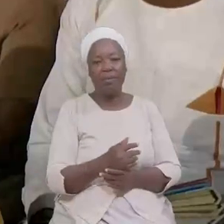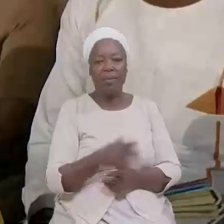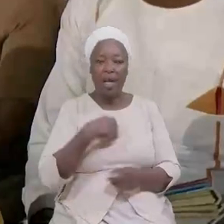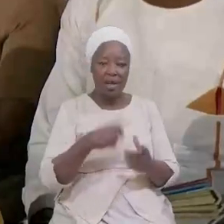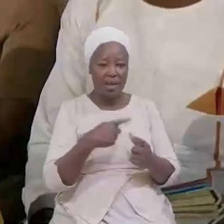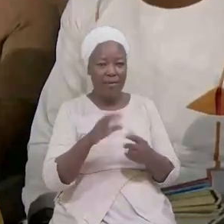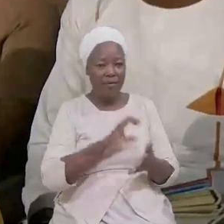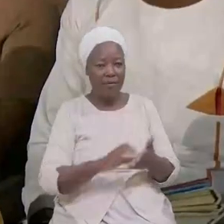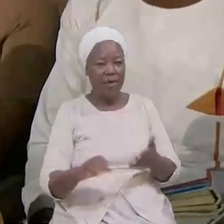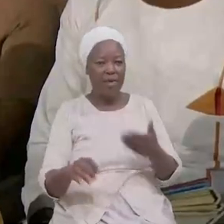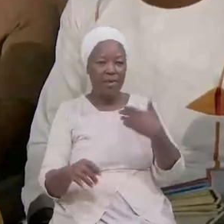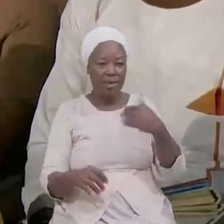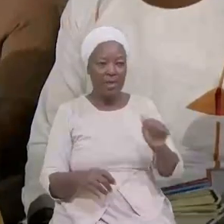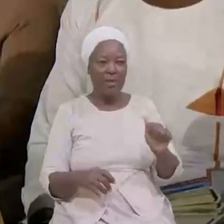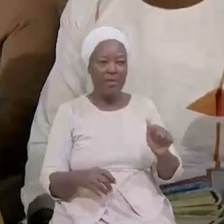Verset 10.